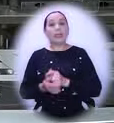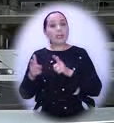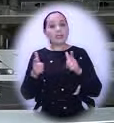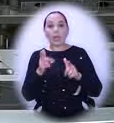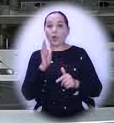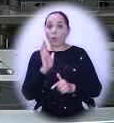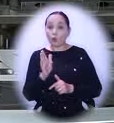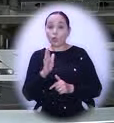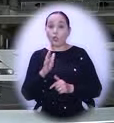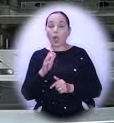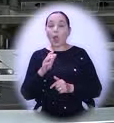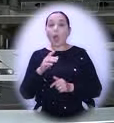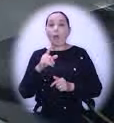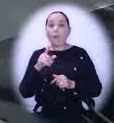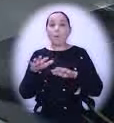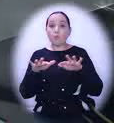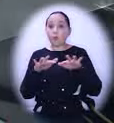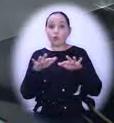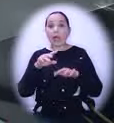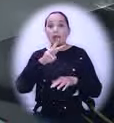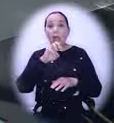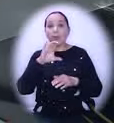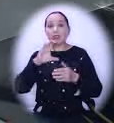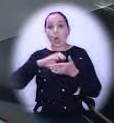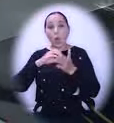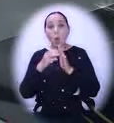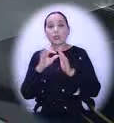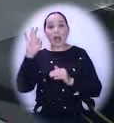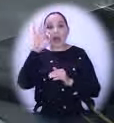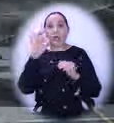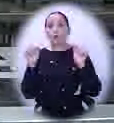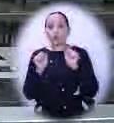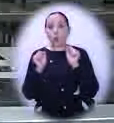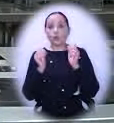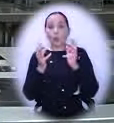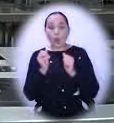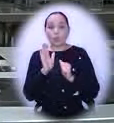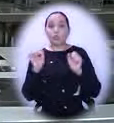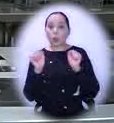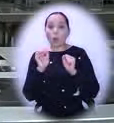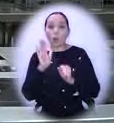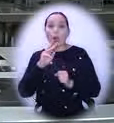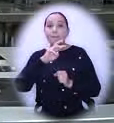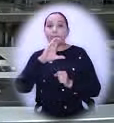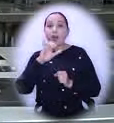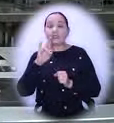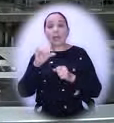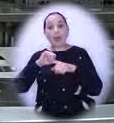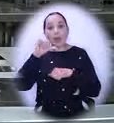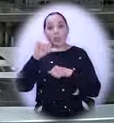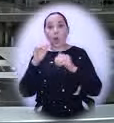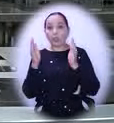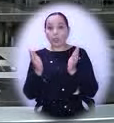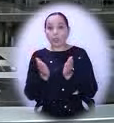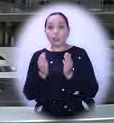Tayyor bo'lgan bo'tqali massamizni xona haroratida sovutib olamiz. Sovib bo'lgan massamizni alohida